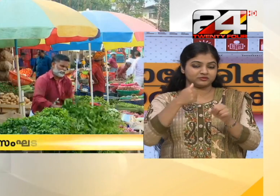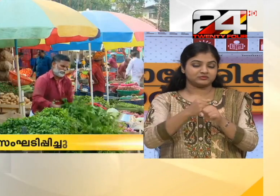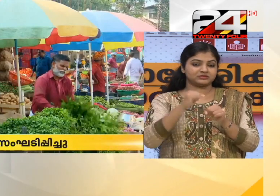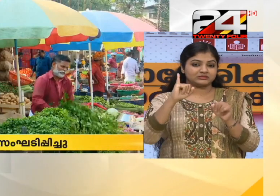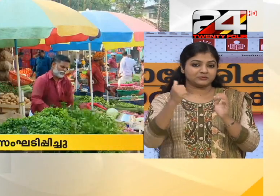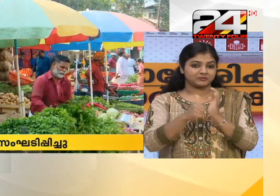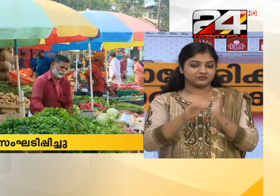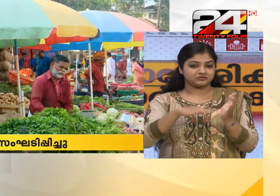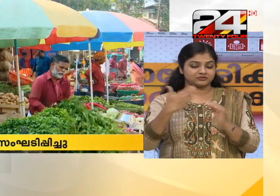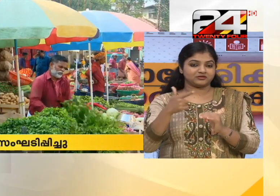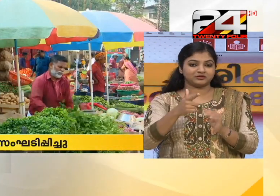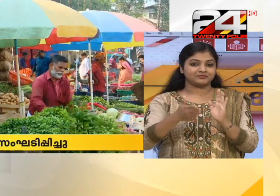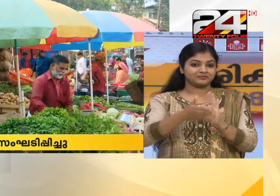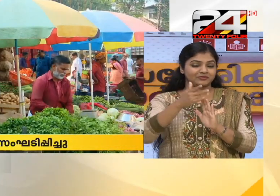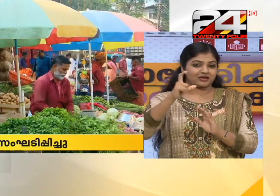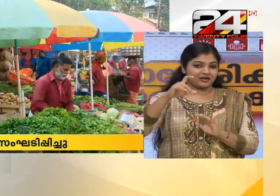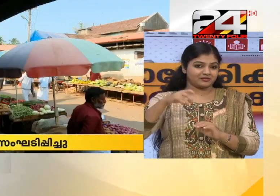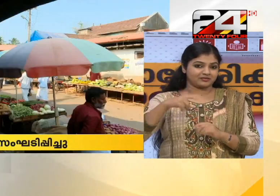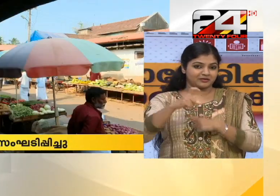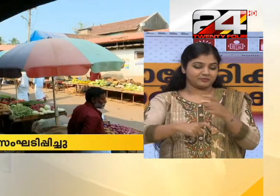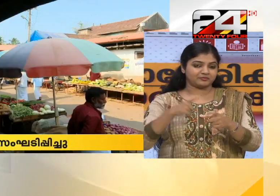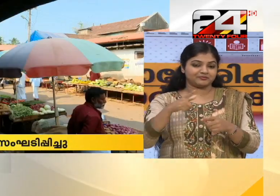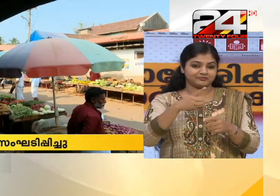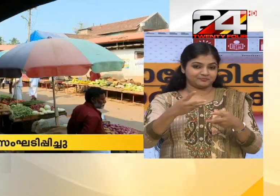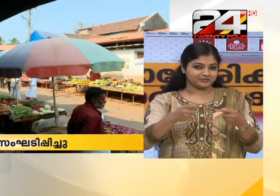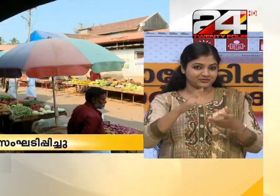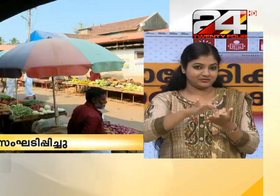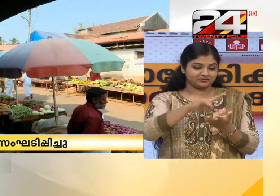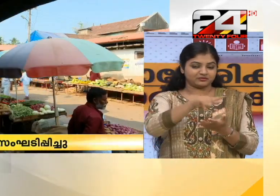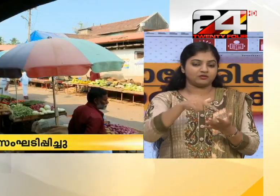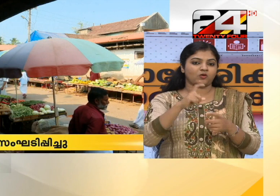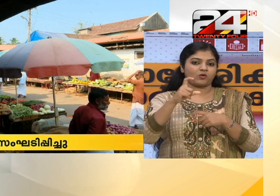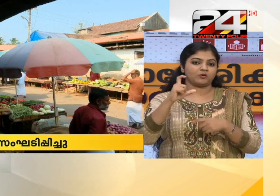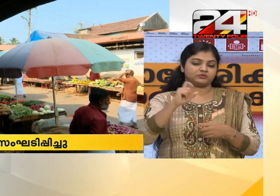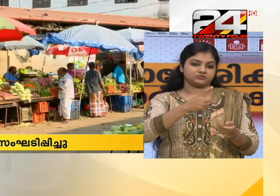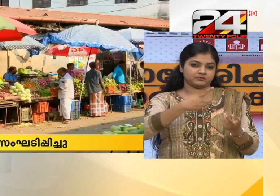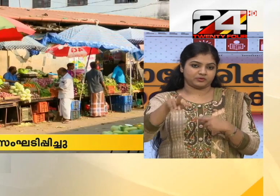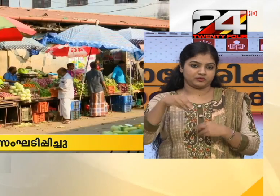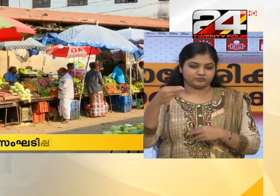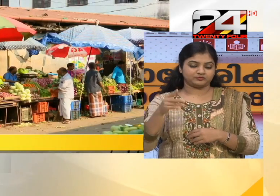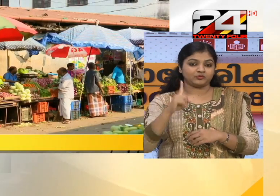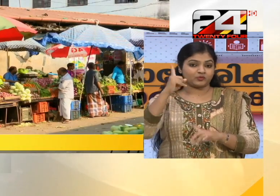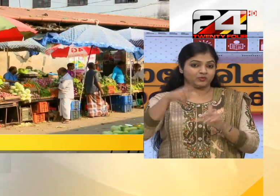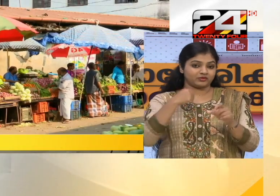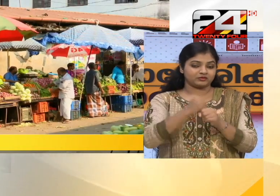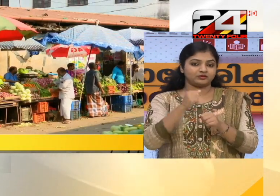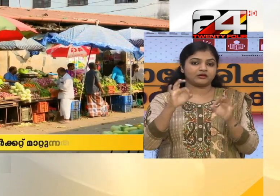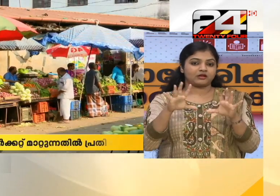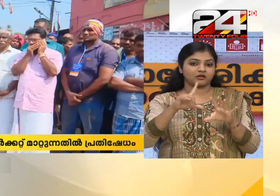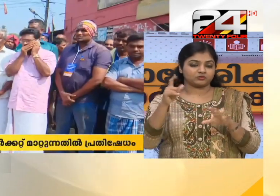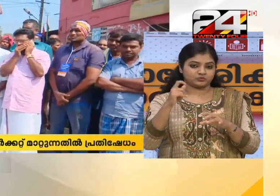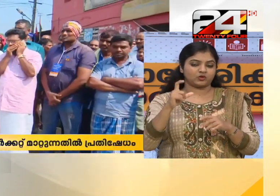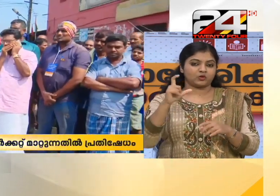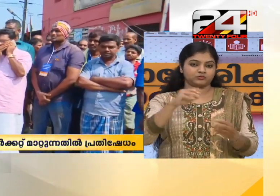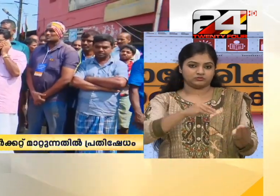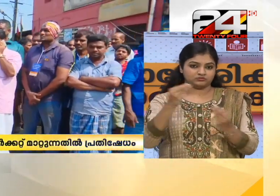36 വർഷവും 6 മാസവും കഴിയുമ്പോൾ നിർമ്മാണ കമ്പനി മാർക്കറ്റ് കോർപ്പറേഷനെ ഏൽപ്പിക്കും. അതുവരെ വർഷം 10 ലക്ഷം രൂപ കോർപ്പറേഷന് നൽകണം.